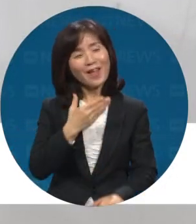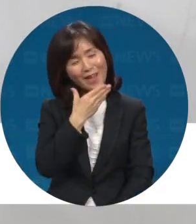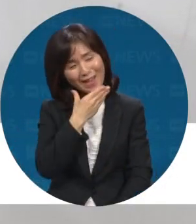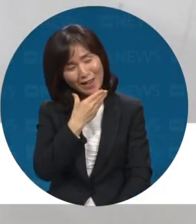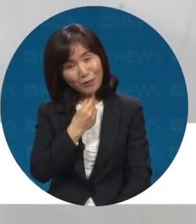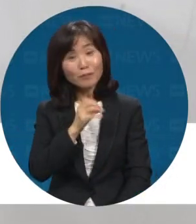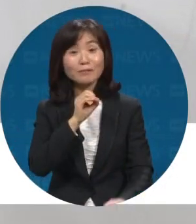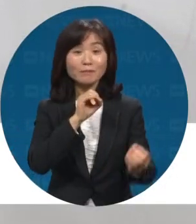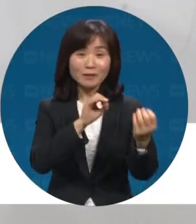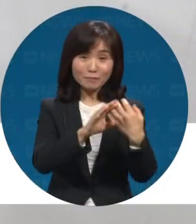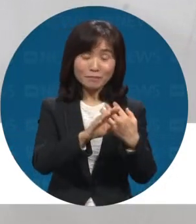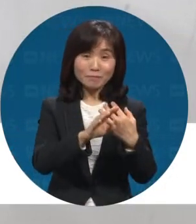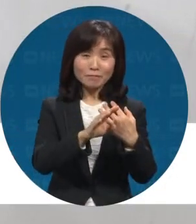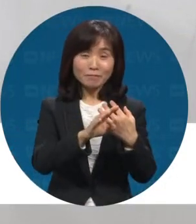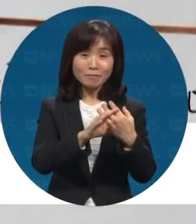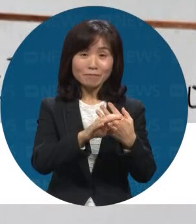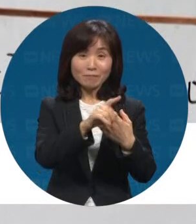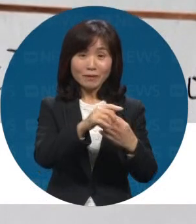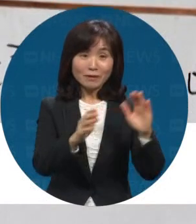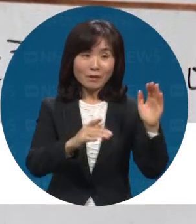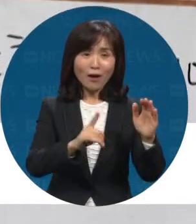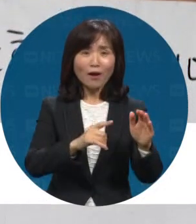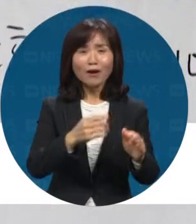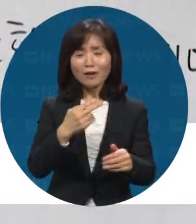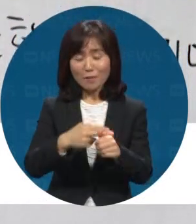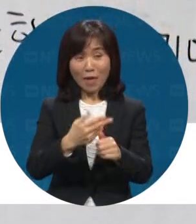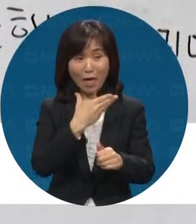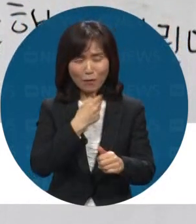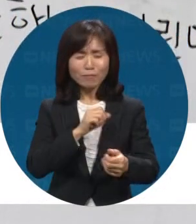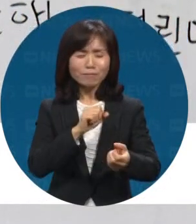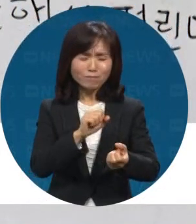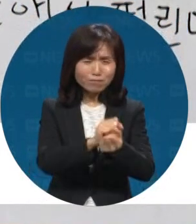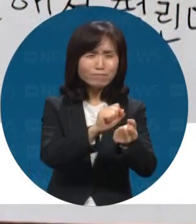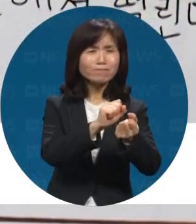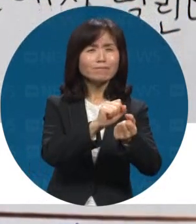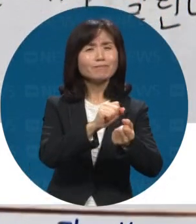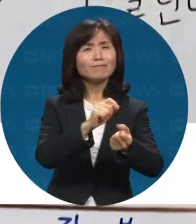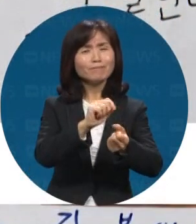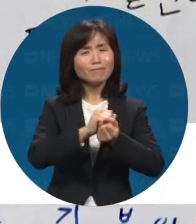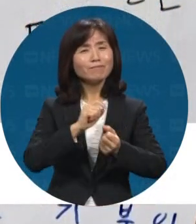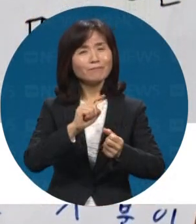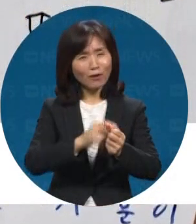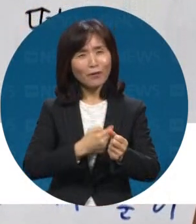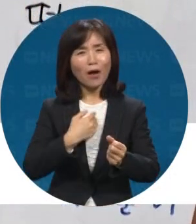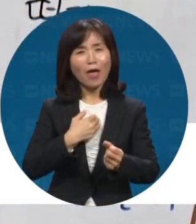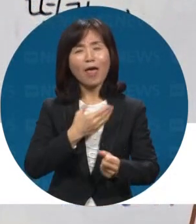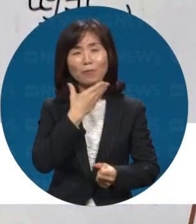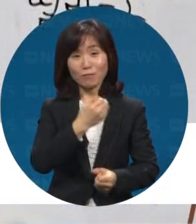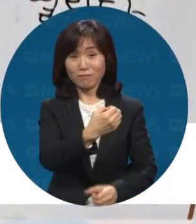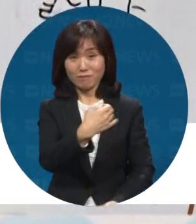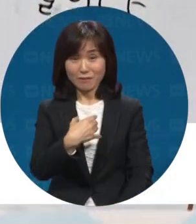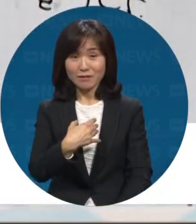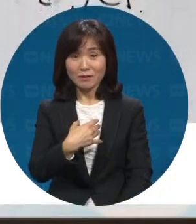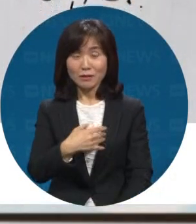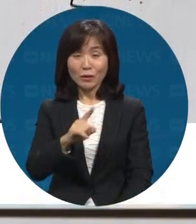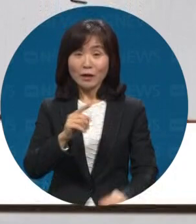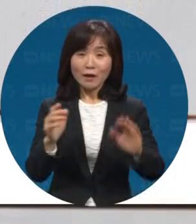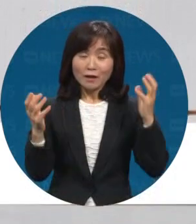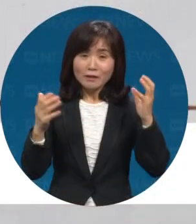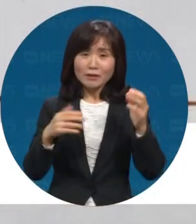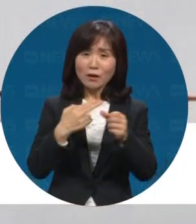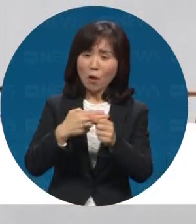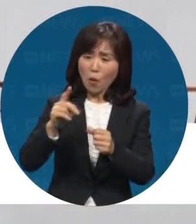행복하지라고 대답을 하면 선생님이 행복해서 저도 행복해요 뭐 이렇게 얘기를 하고네 또 하나는 선생님